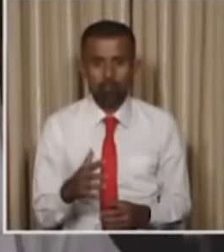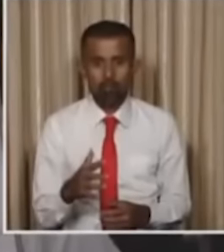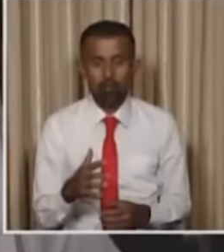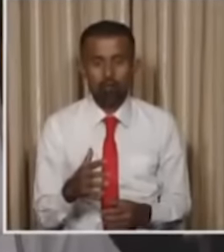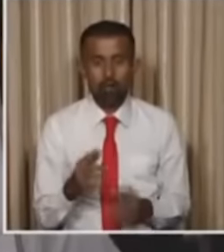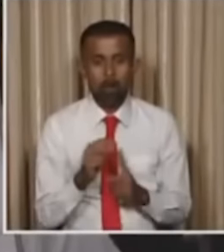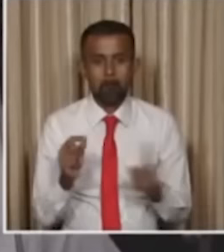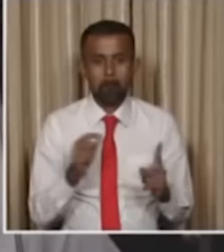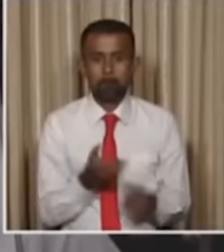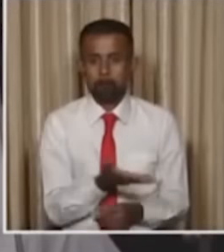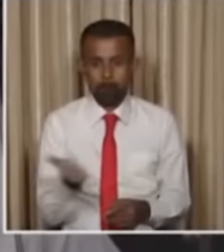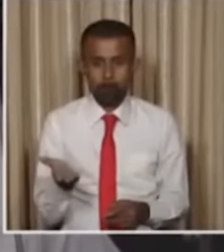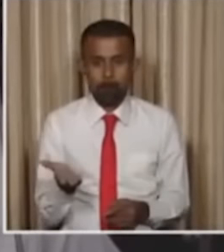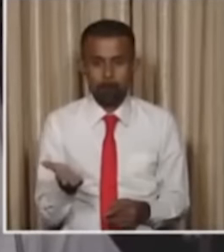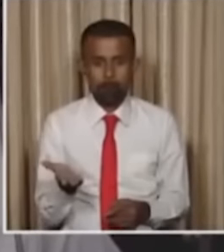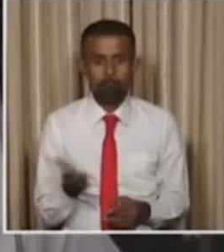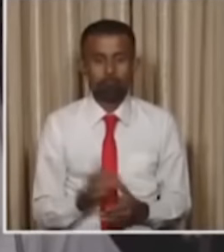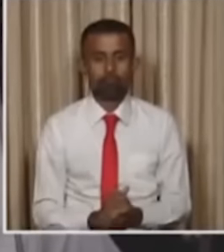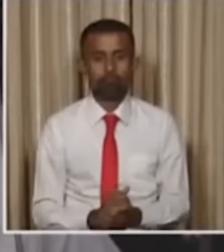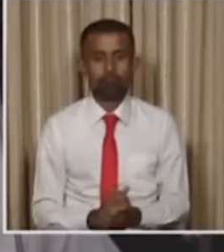මේ පාර්ලිමේන්තුවක අවශ්‍යද